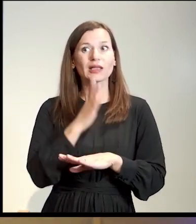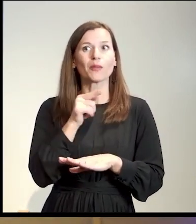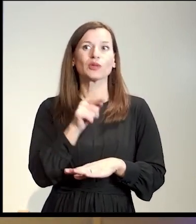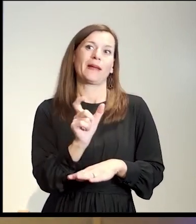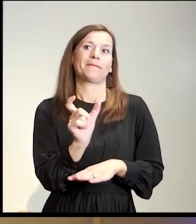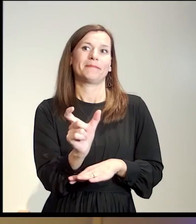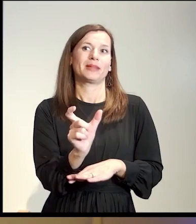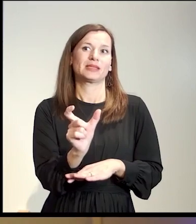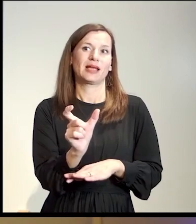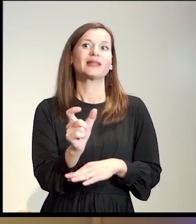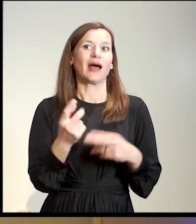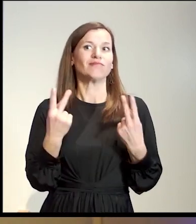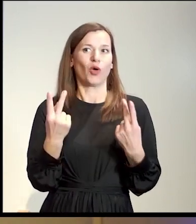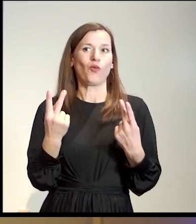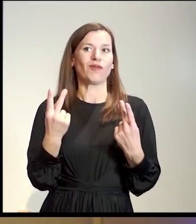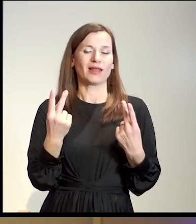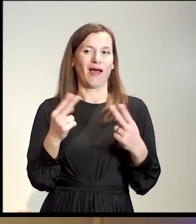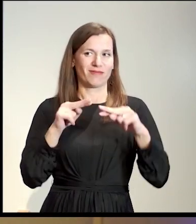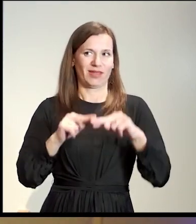beseda uveljavila.